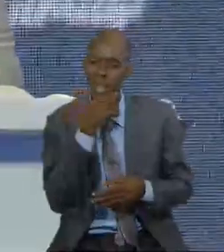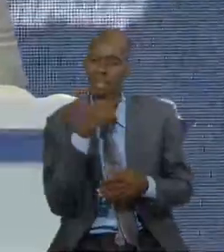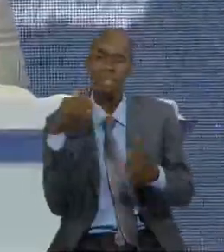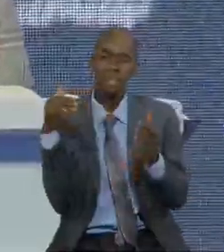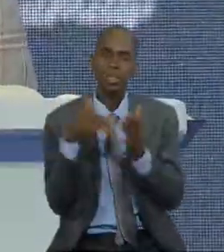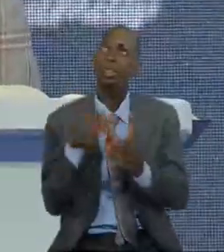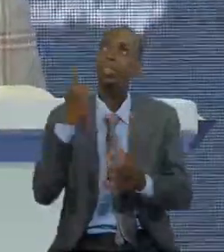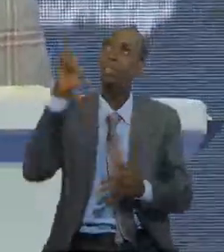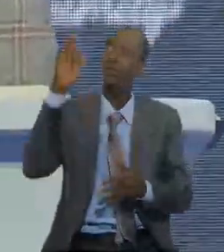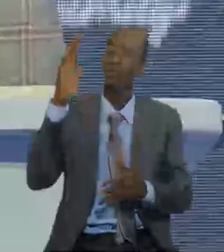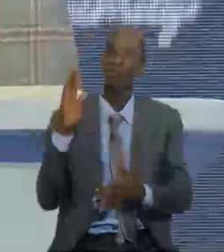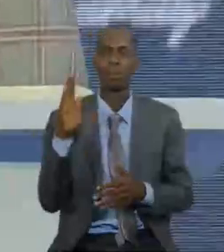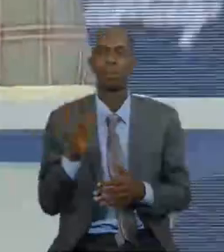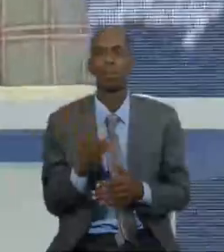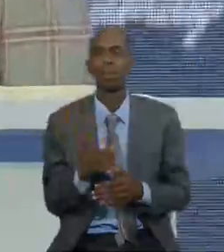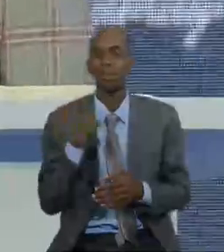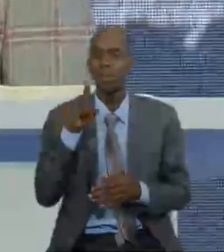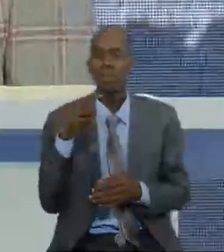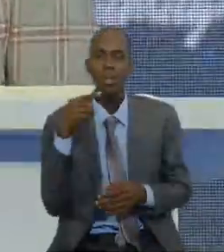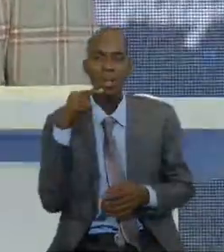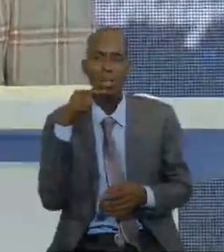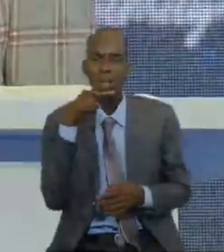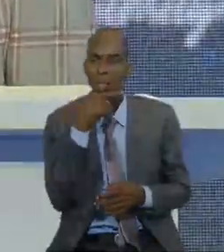tu m'as contre Dieu hypocrite